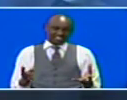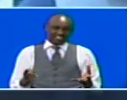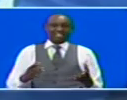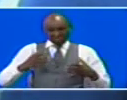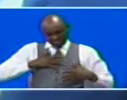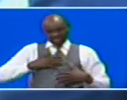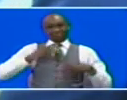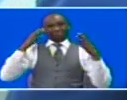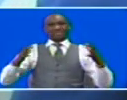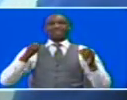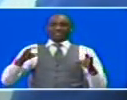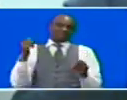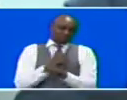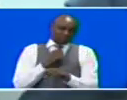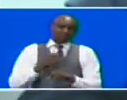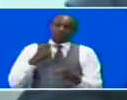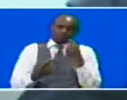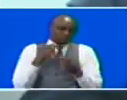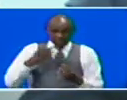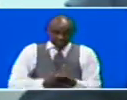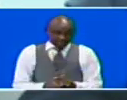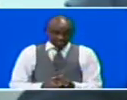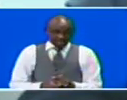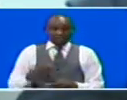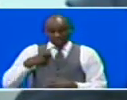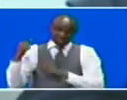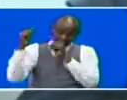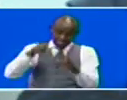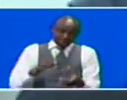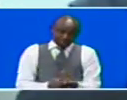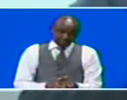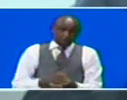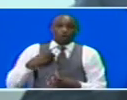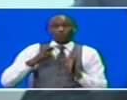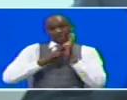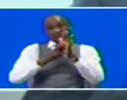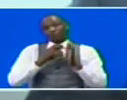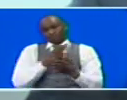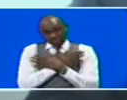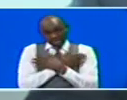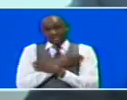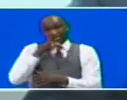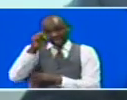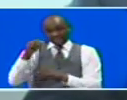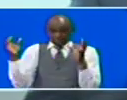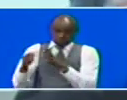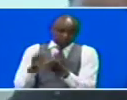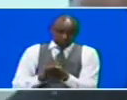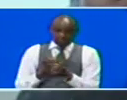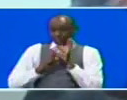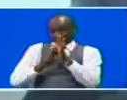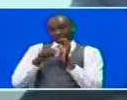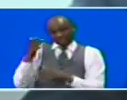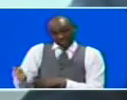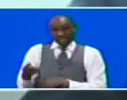huna kifua ya kutosha ya kupigia sisi. Mimi nimekuja kwa niaba ya wenzangu katika NASA na